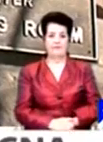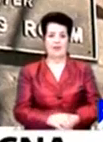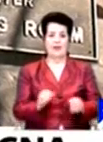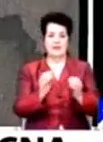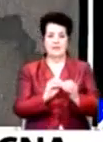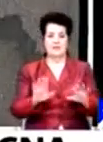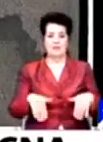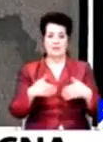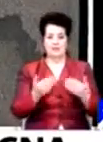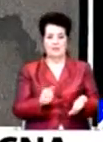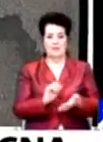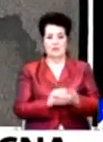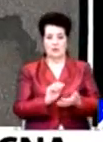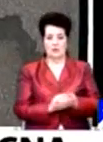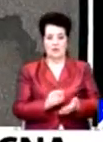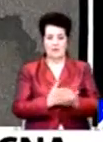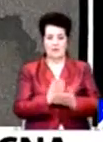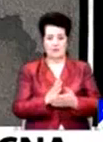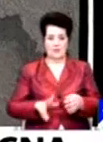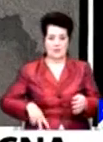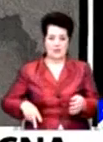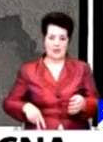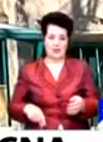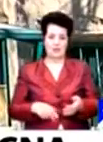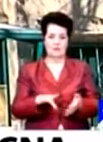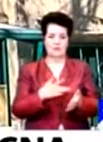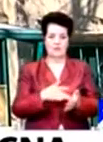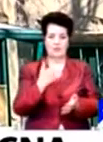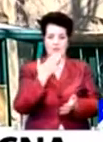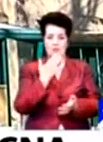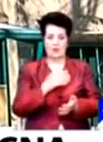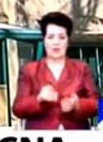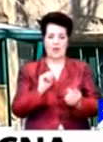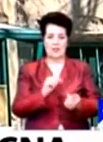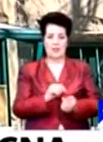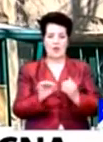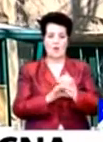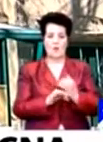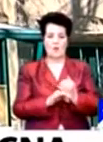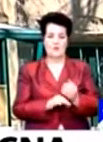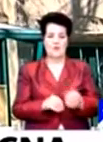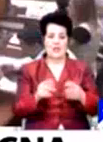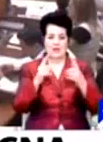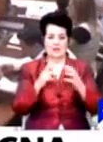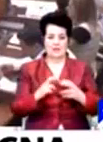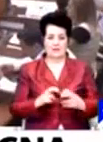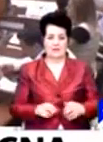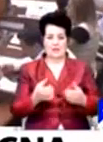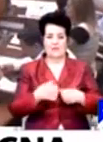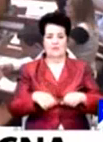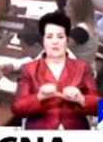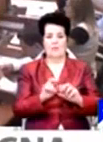10 candidați și-au depus dosarul pentru funcția de director la Centrul Național Anticorupție. Candidaturile vor fi examinate de Comisia